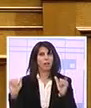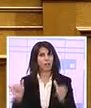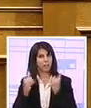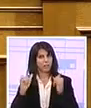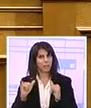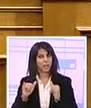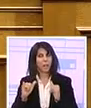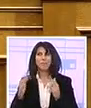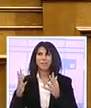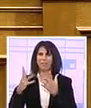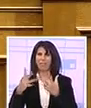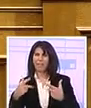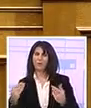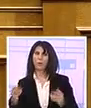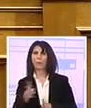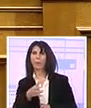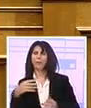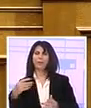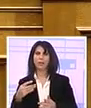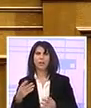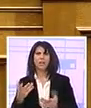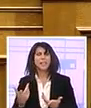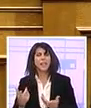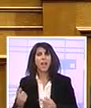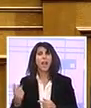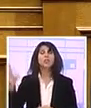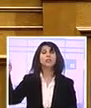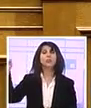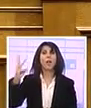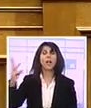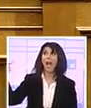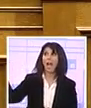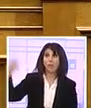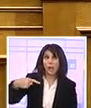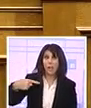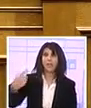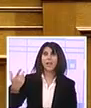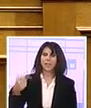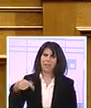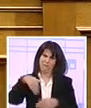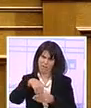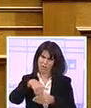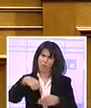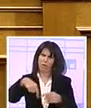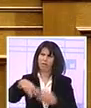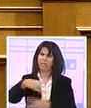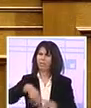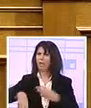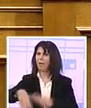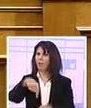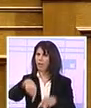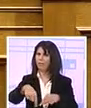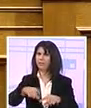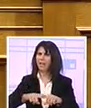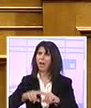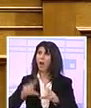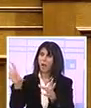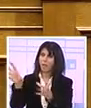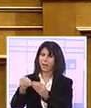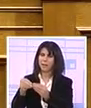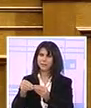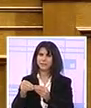τις εντολές της Τρόικα και της εγχώριας διαπλοκής βεβαίως να στείνετε